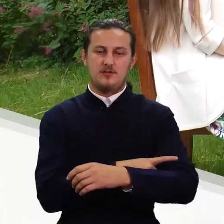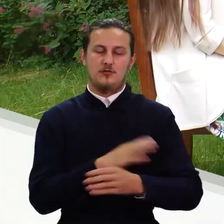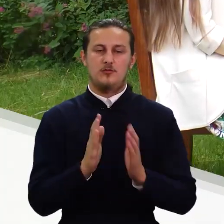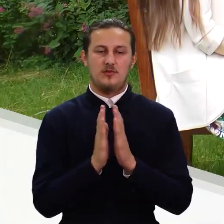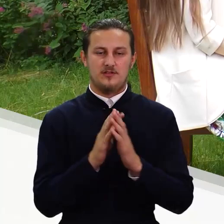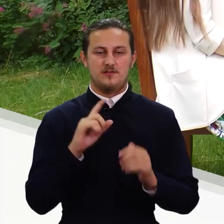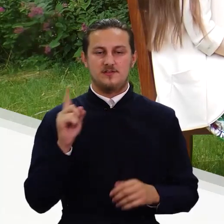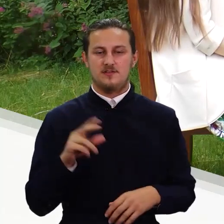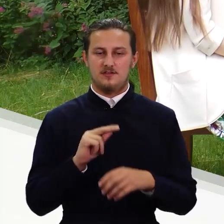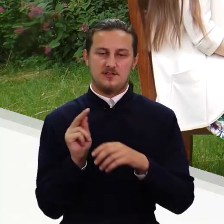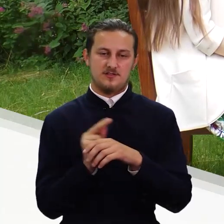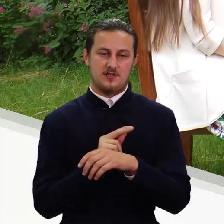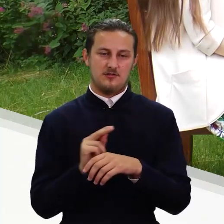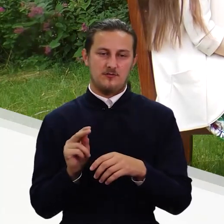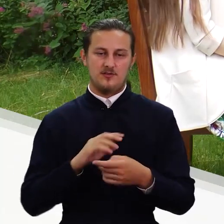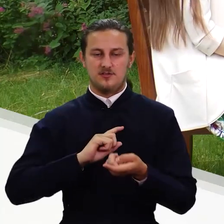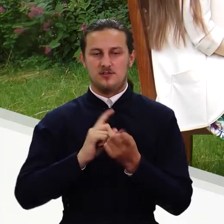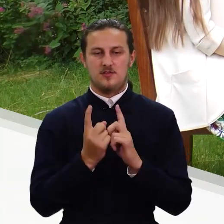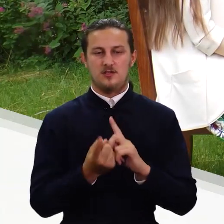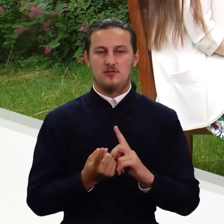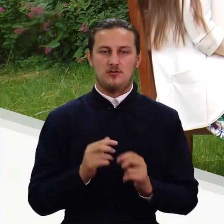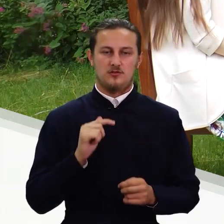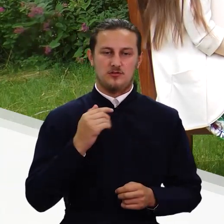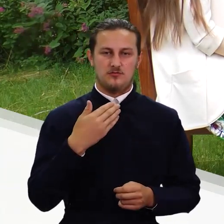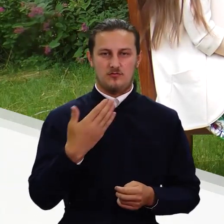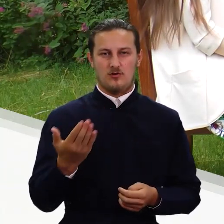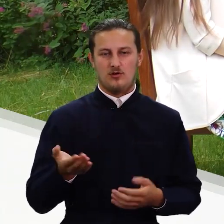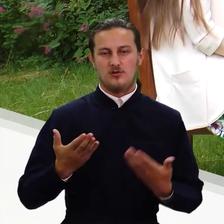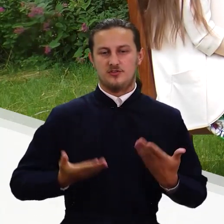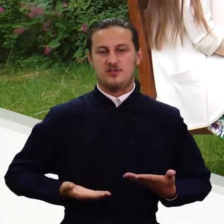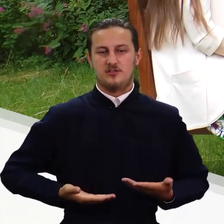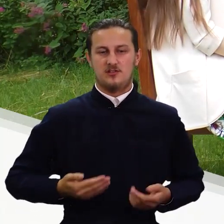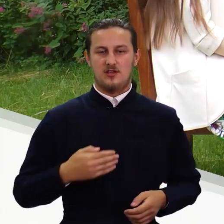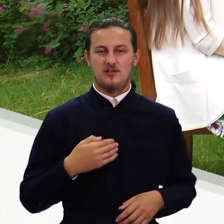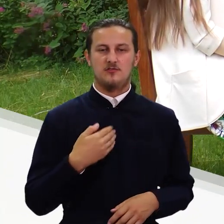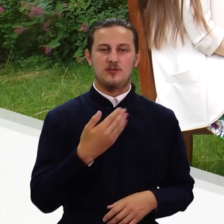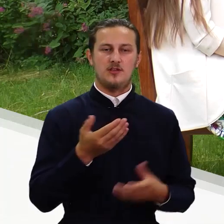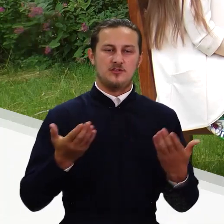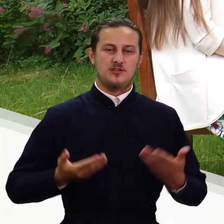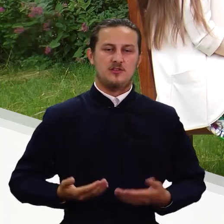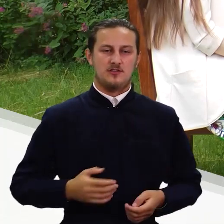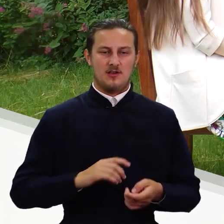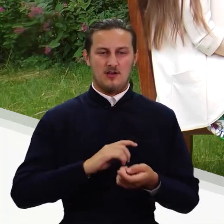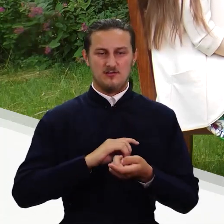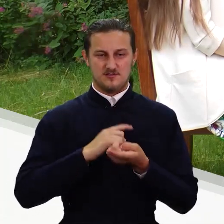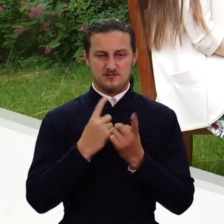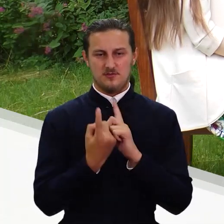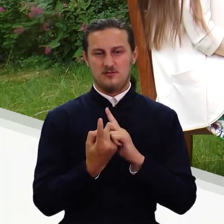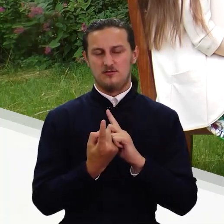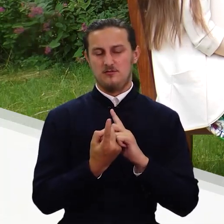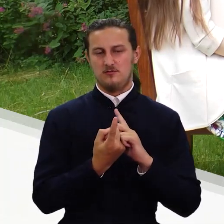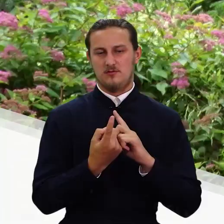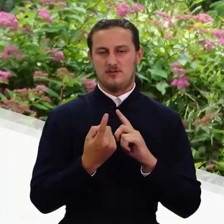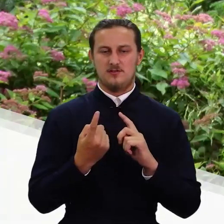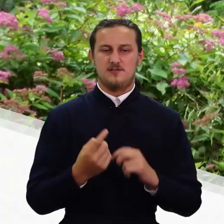його корекцією твого життя, ти набуваєш зовсім другого смислу, твоє життя ділиться до і після автоматично. Ти